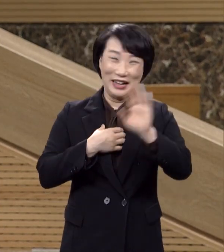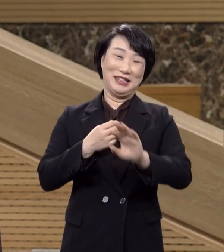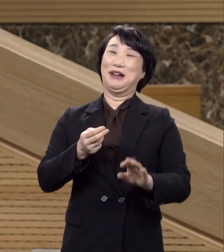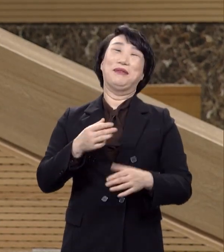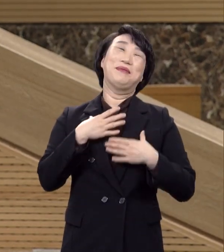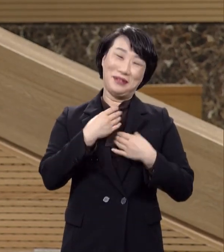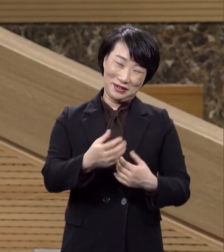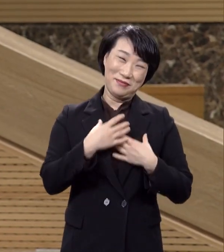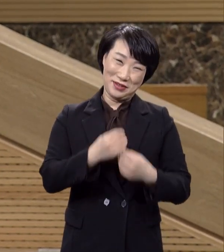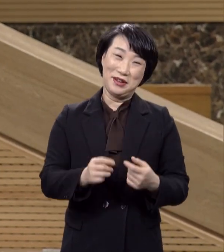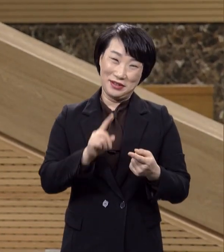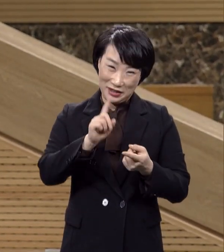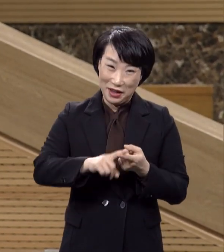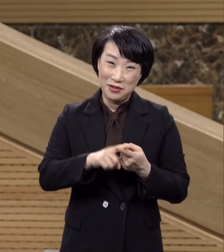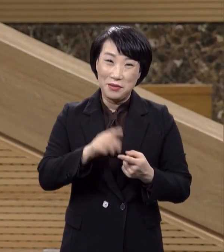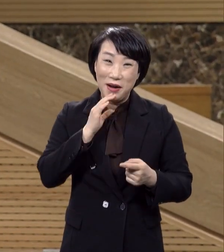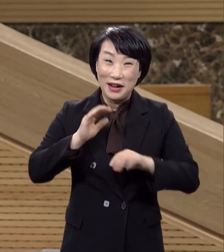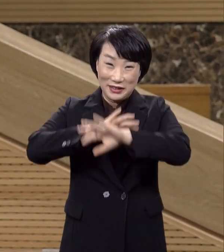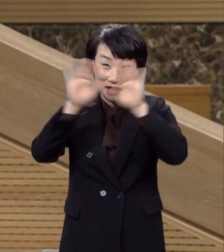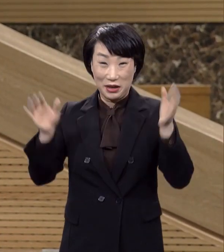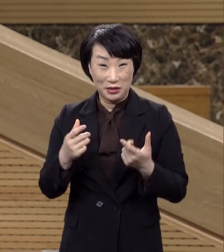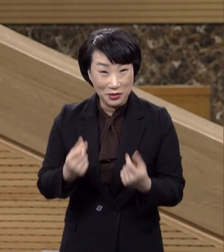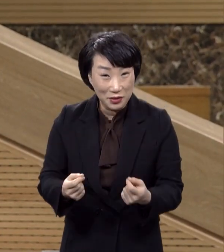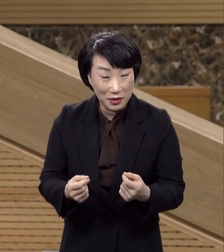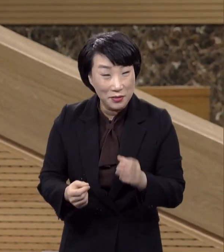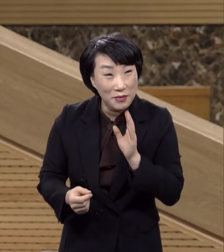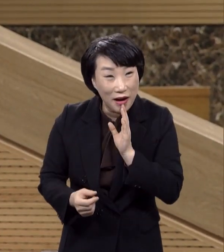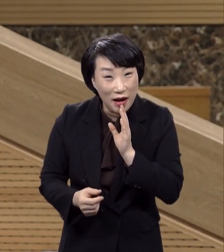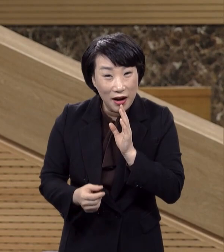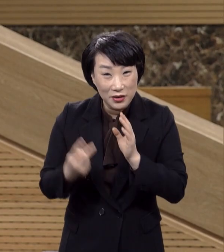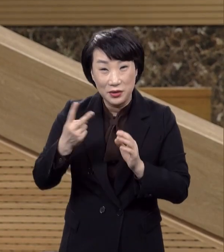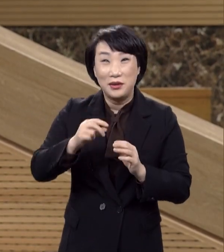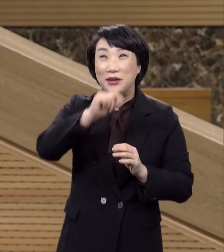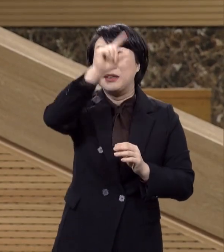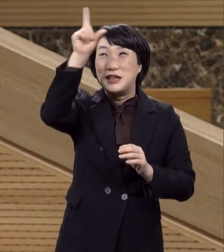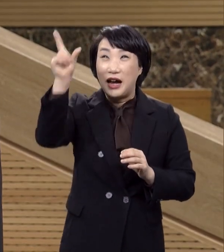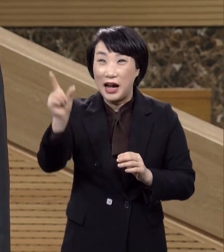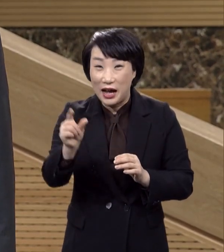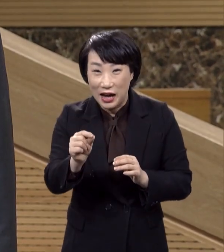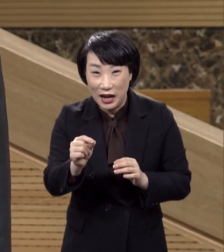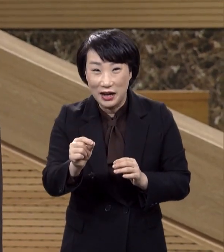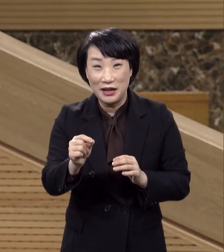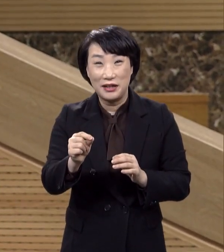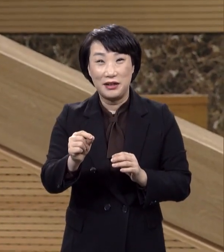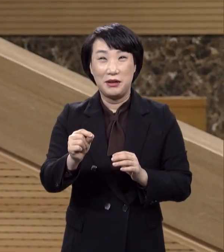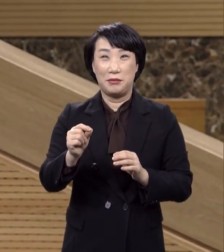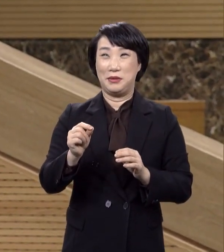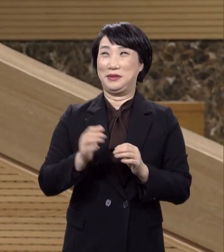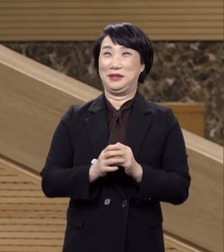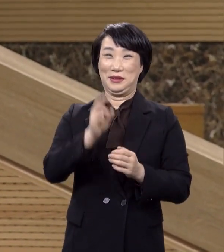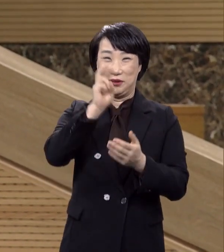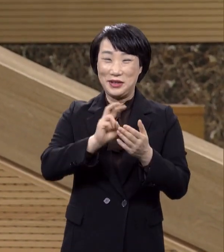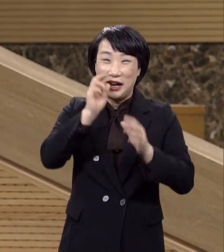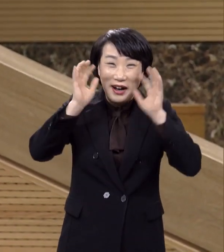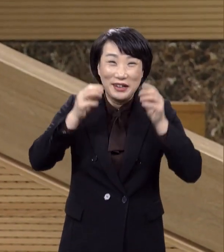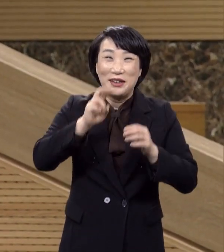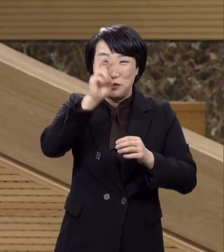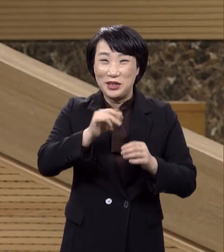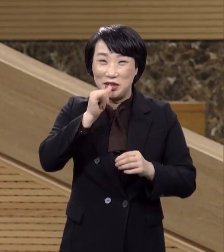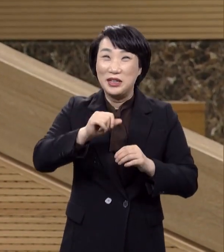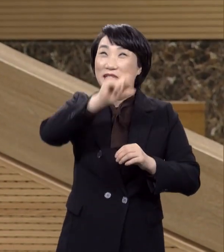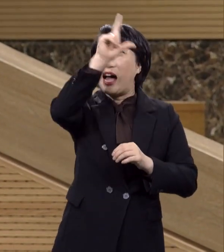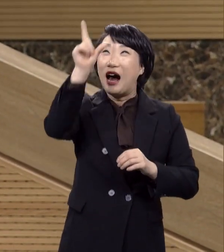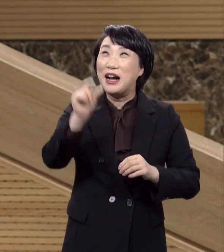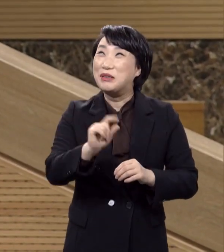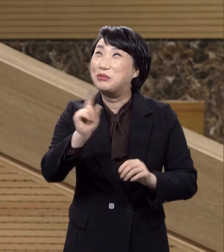그리고 낮에와 똑같아요. 그리고 달달 무슨 날